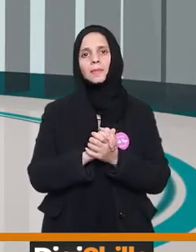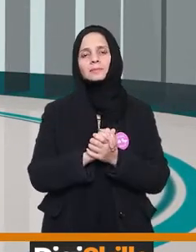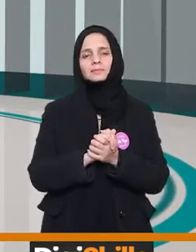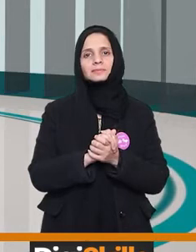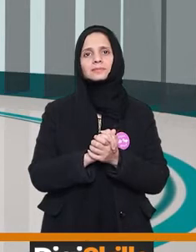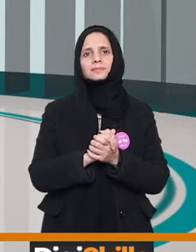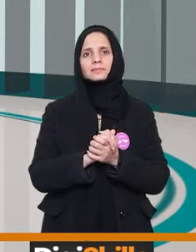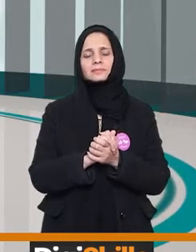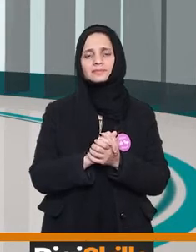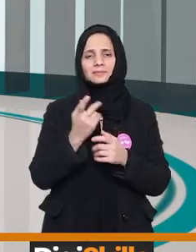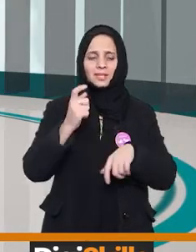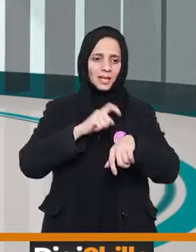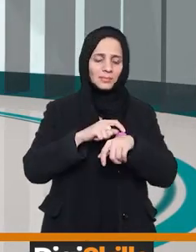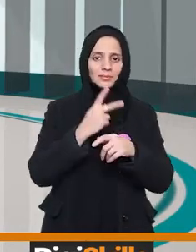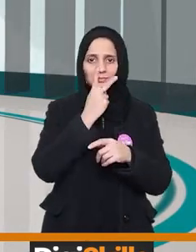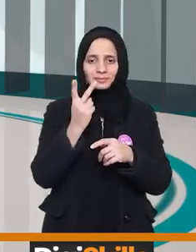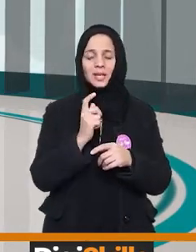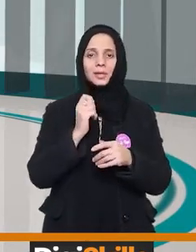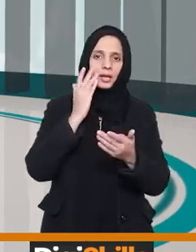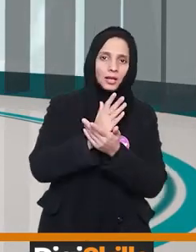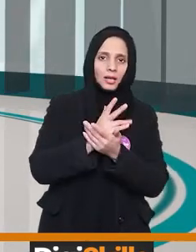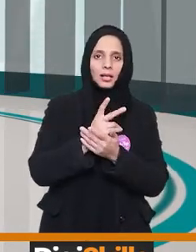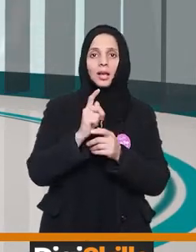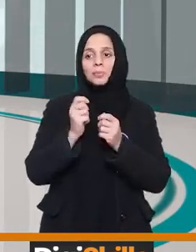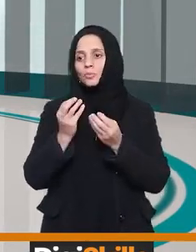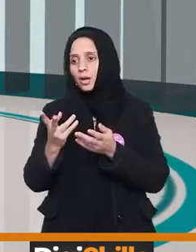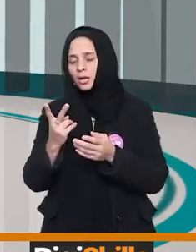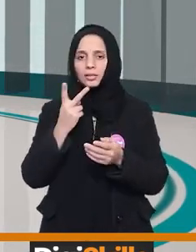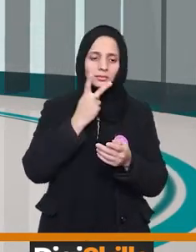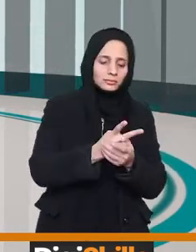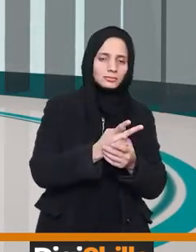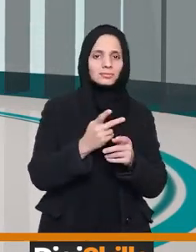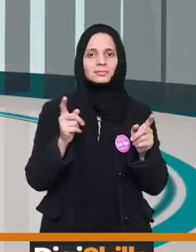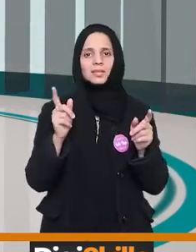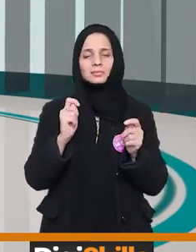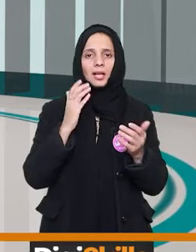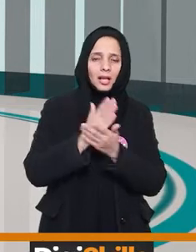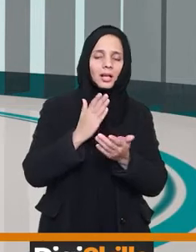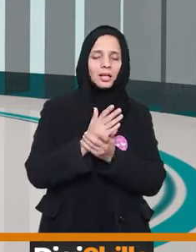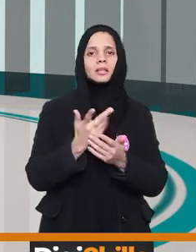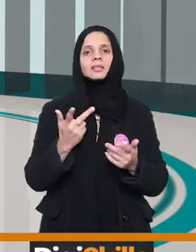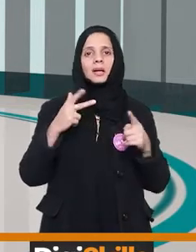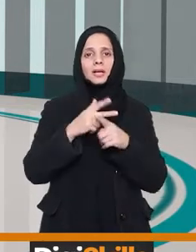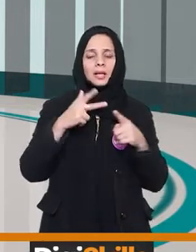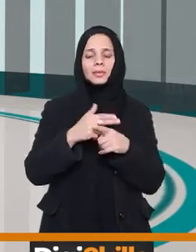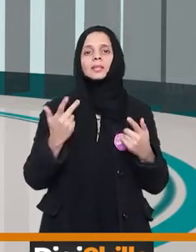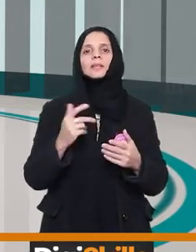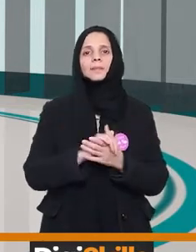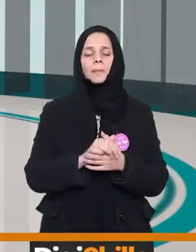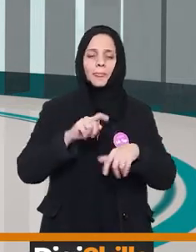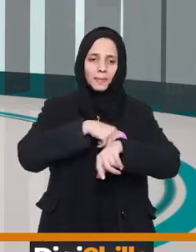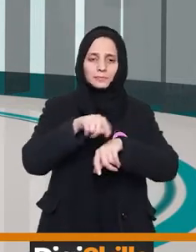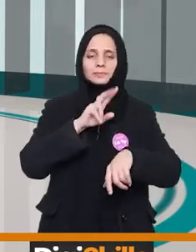ایپ, یہ کام کے وقت ڈسٹریکشن ہے. میں یہ نہیں کہہ رہا کہ یوزفل ٹولز نہیں ہیں, بٹ اف یو آر ڈوئنگ اٹ